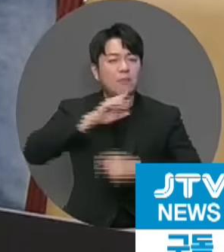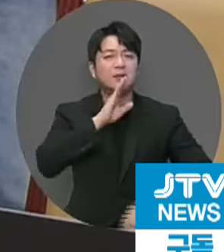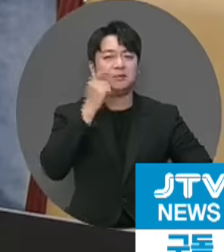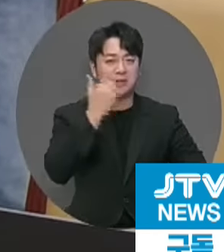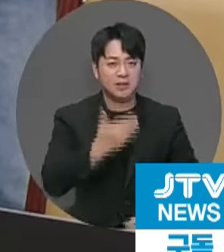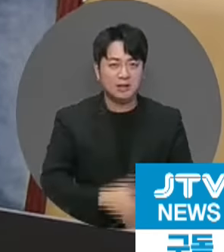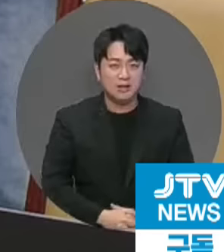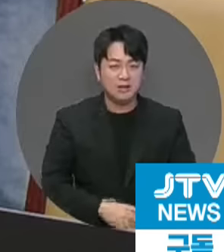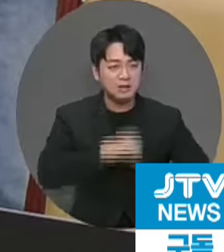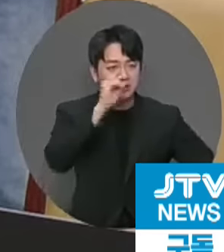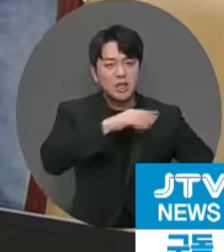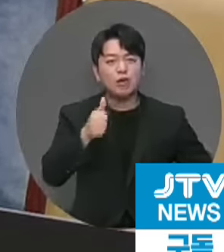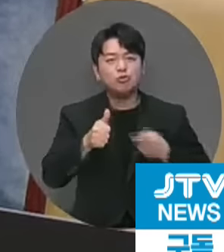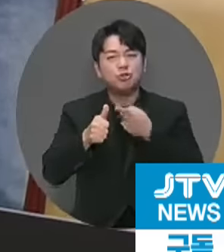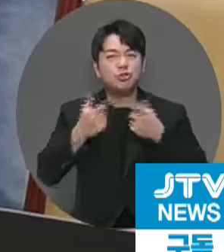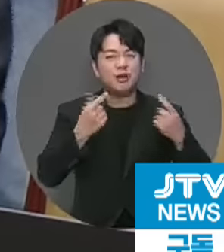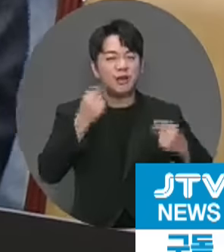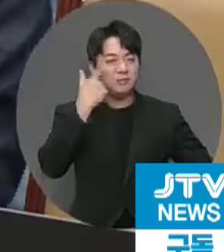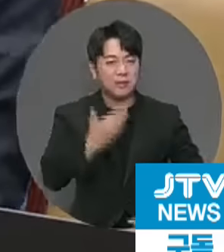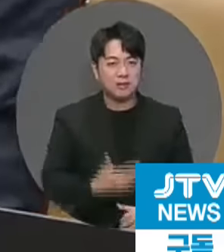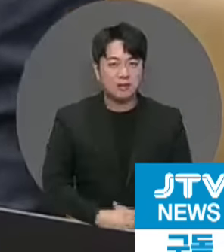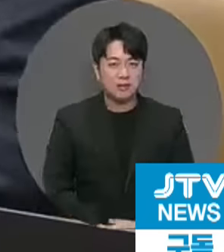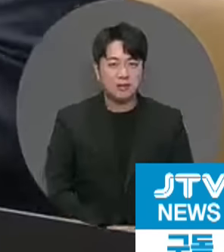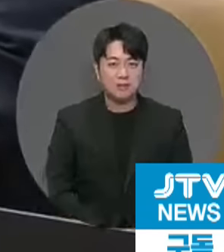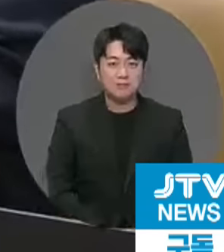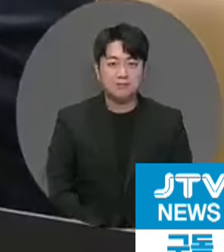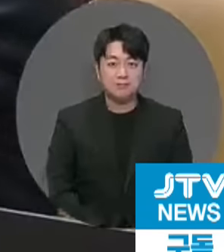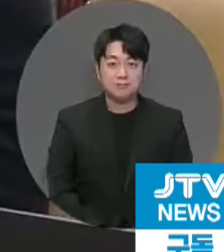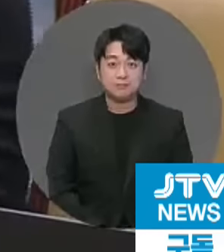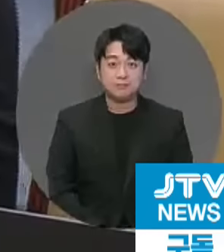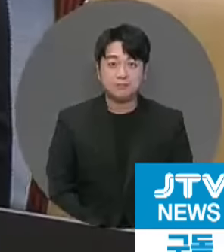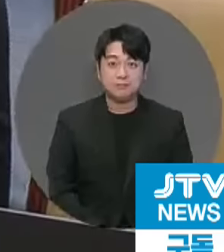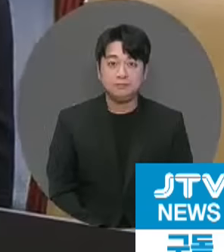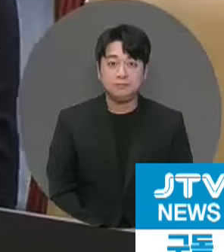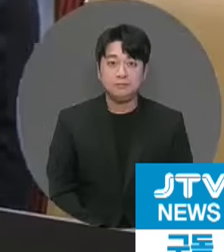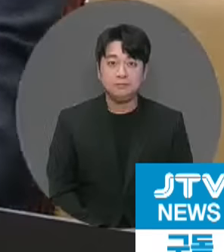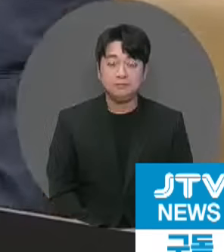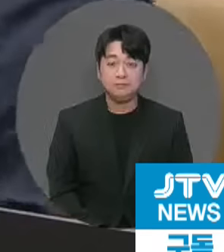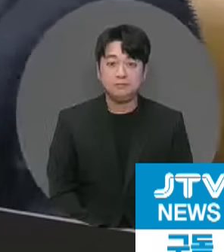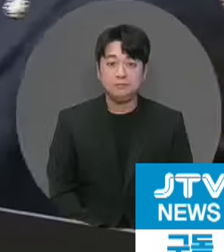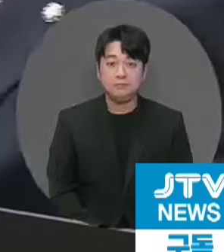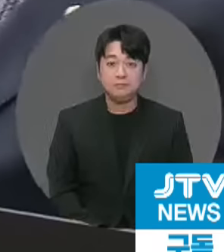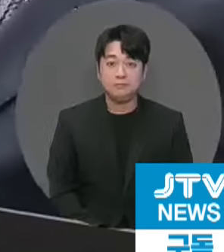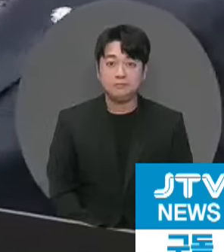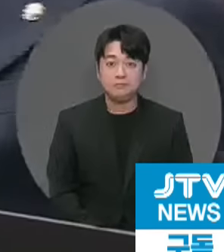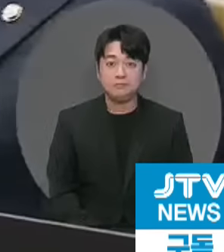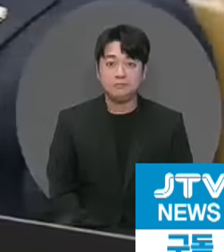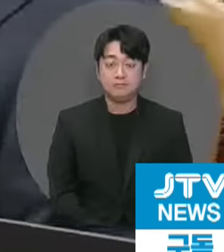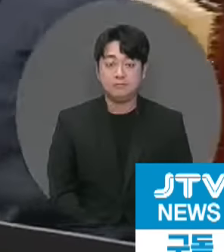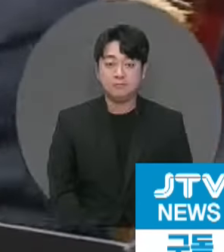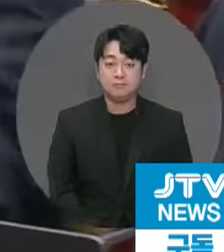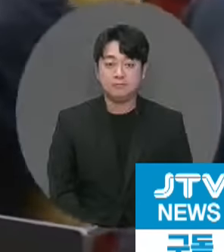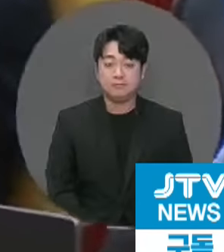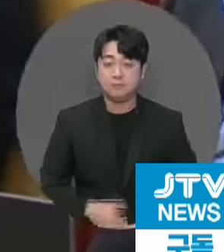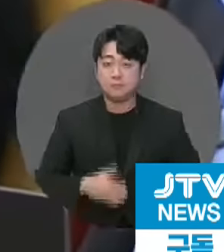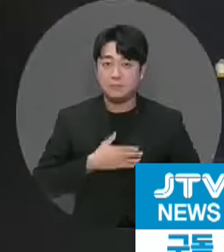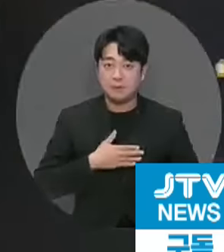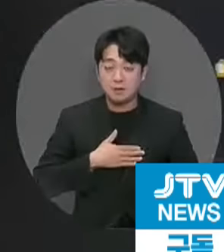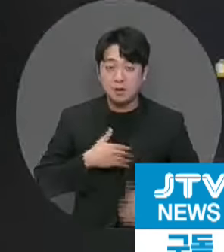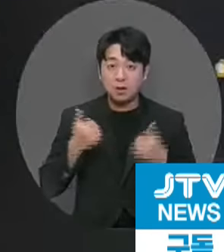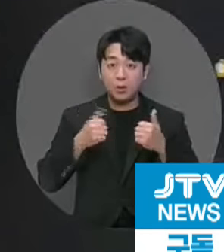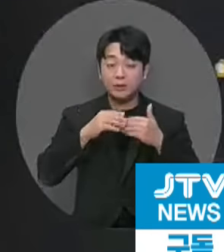그냥? 다 하셨어요? 이상입니다. 아니 제가 의사진행 발언에 대해서 제가 답변